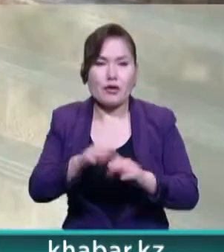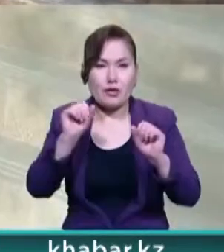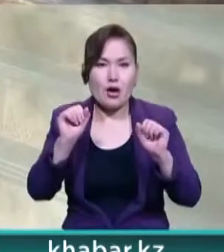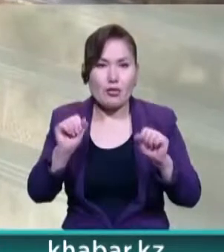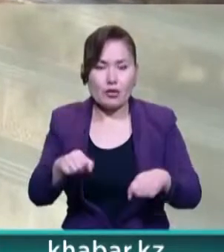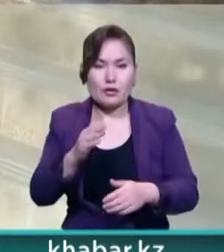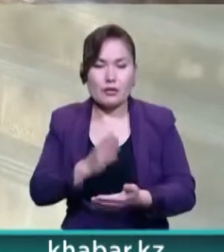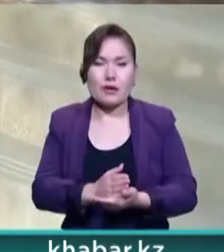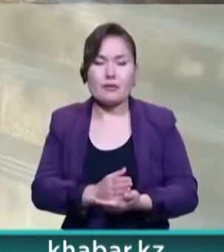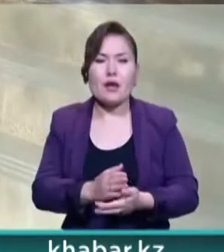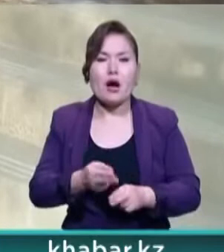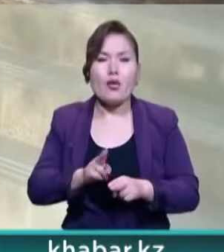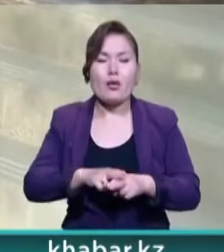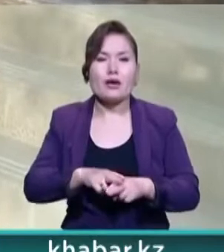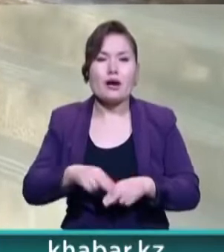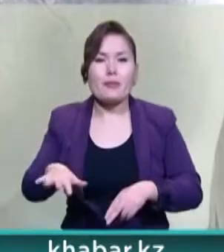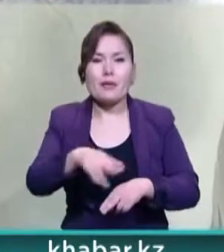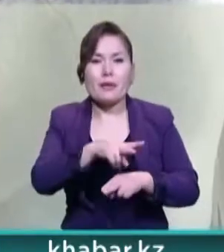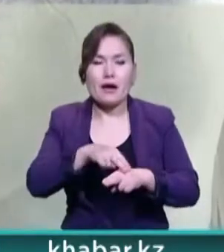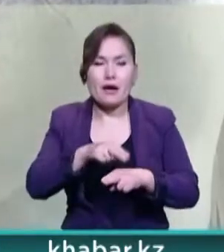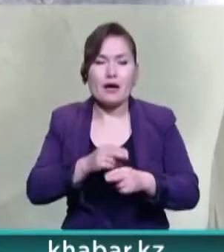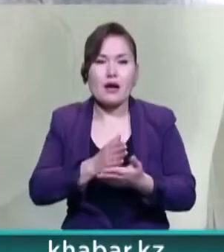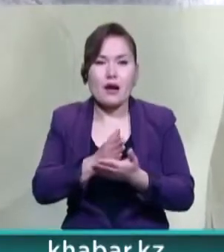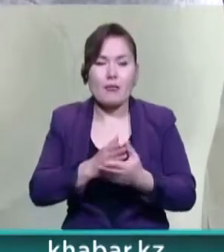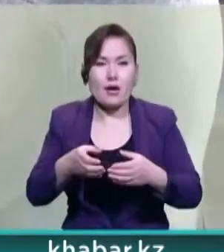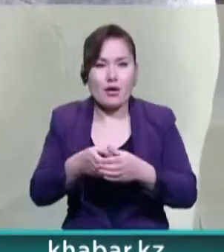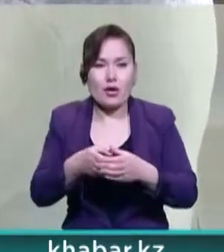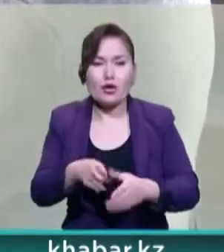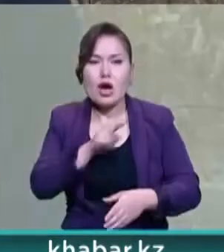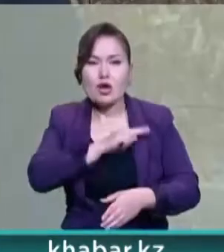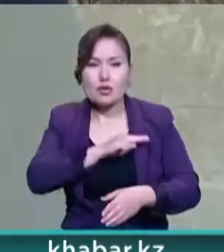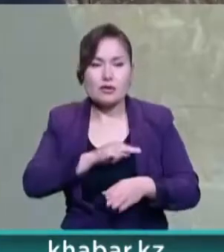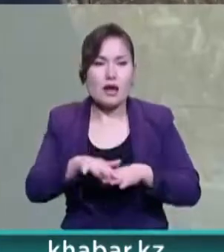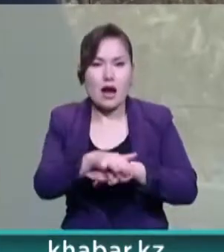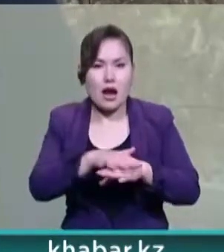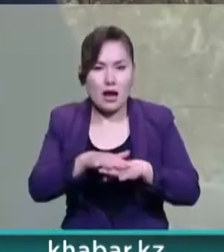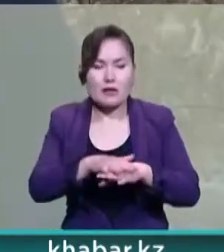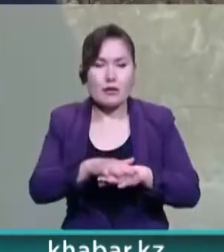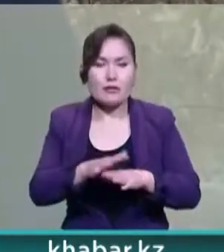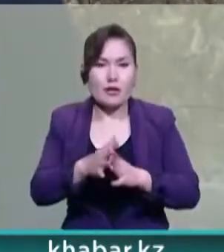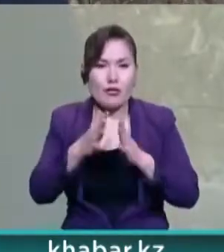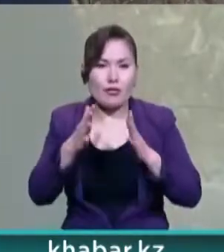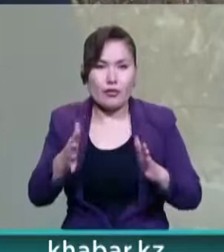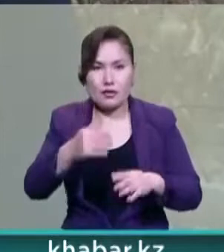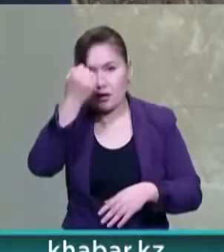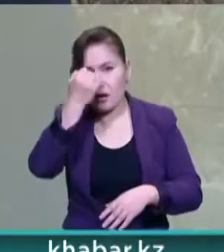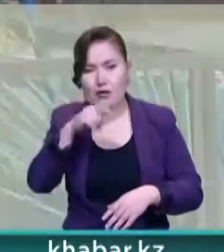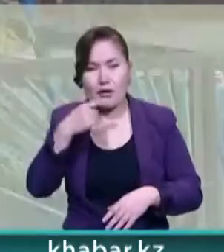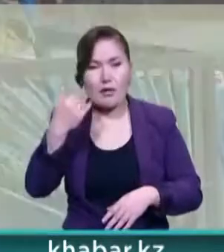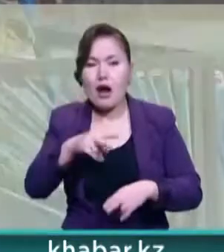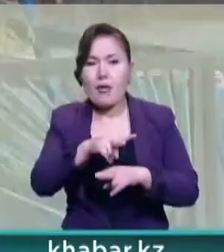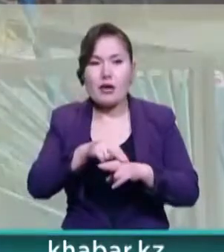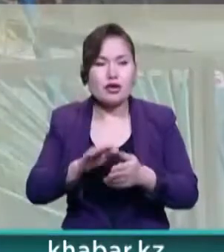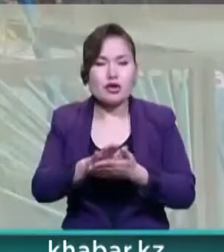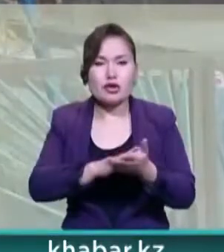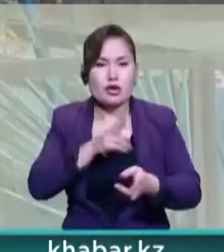береді. Аймақтық полицейлердің қызметіне тұрғындардың да ықыласы ерекше. Өте жақсы, керемет. Полицияға претензия жоқ.